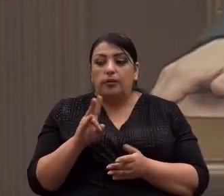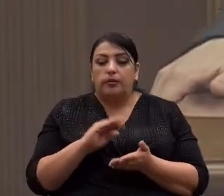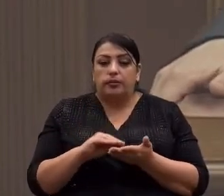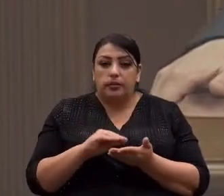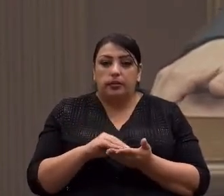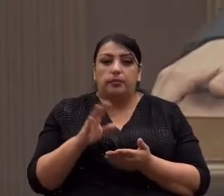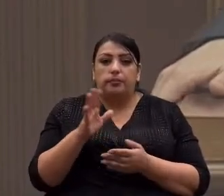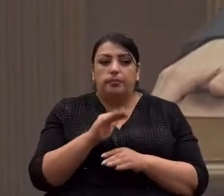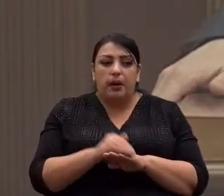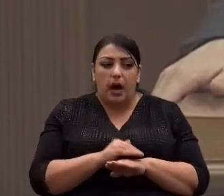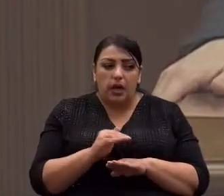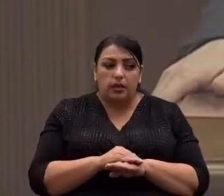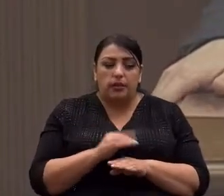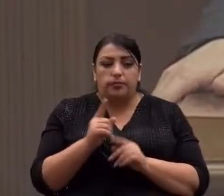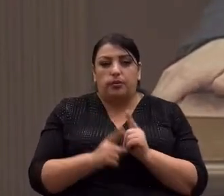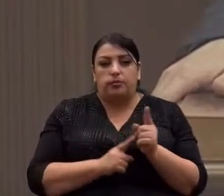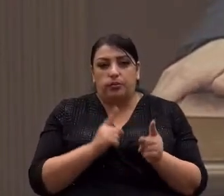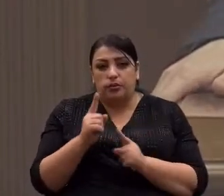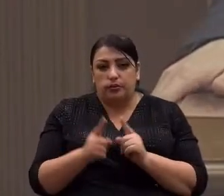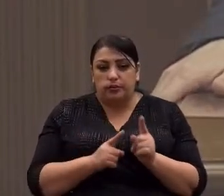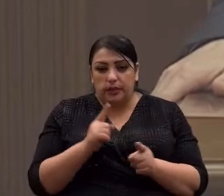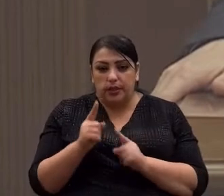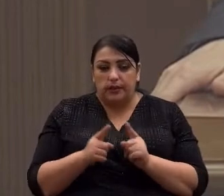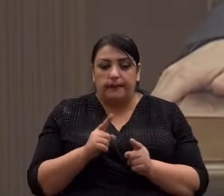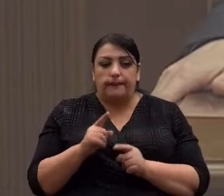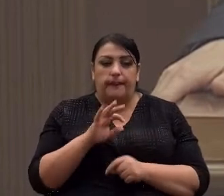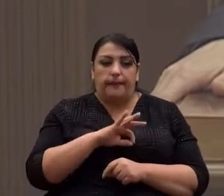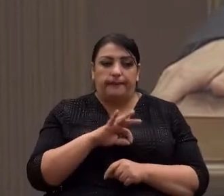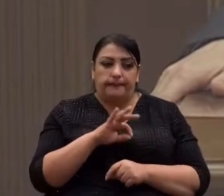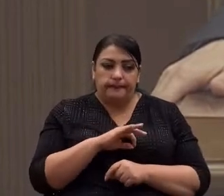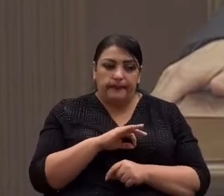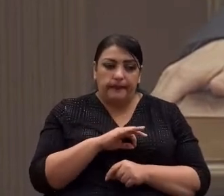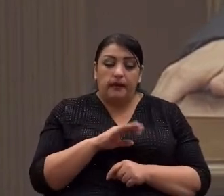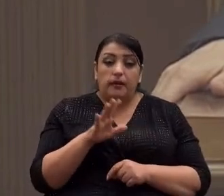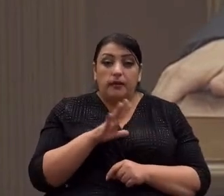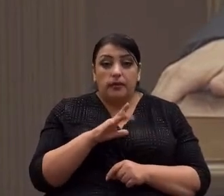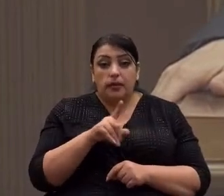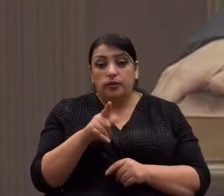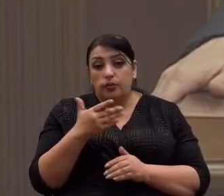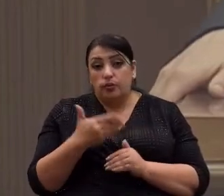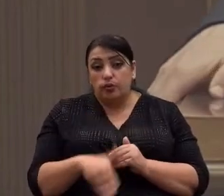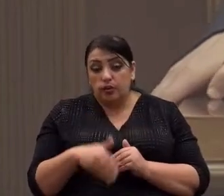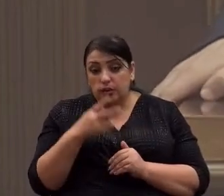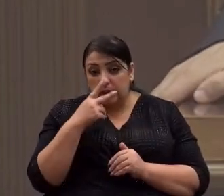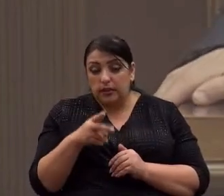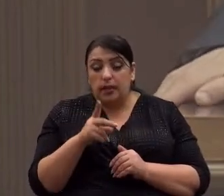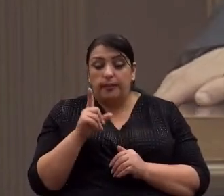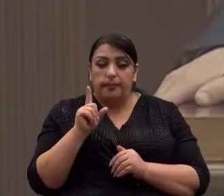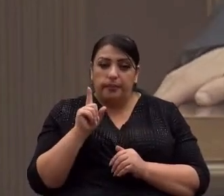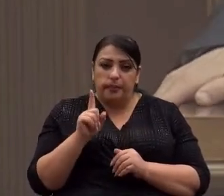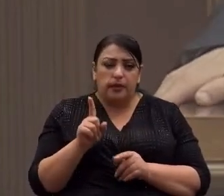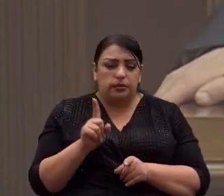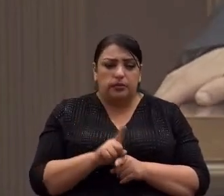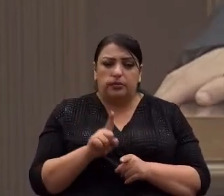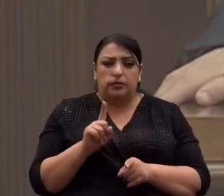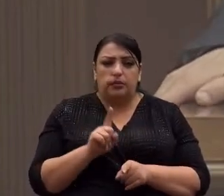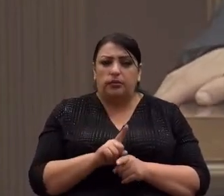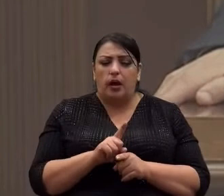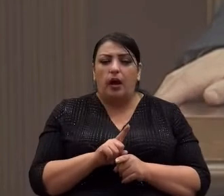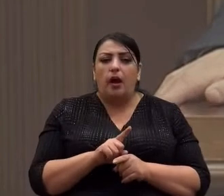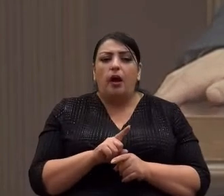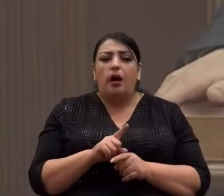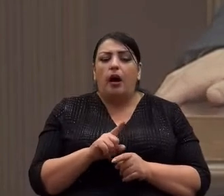են բարեփոխումների իրական արդյունքներ։ Արդյունքները կարող ենք ավելի ուշ տեսնենք, բայց դրանք անխուսափելիորեն լինելու են։